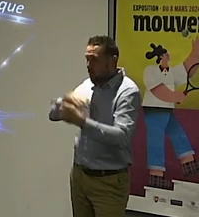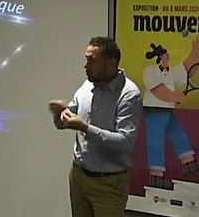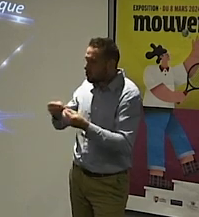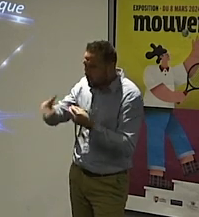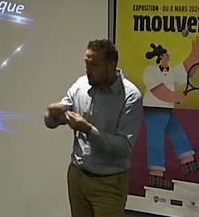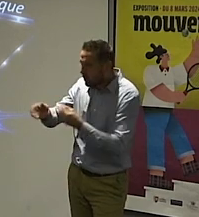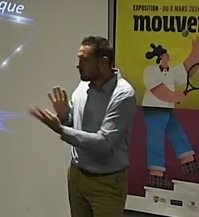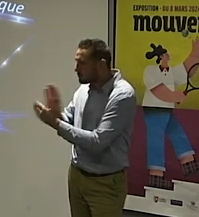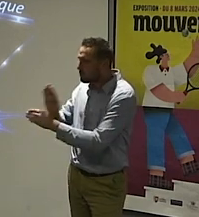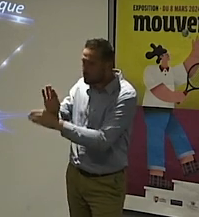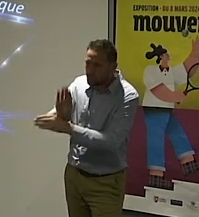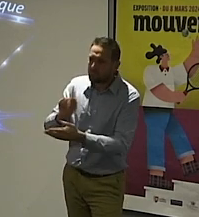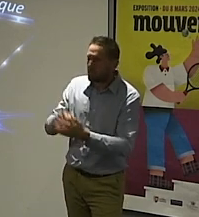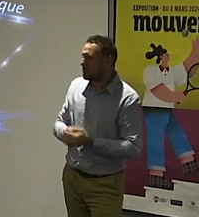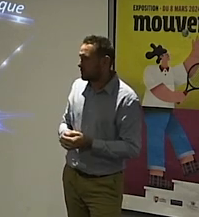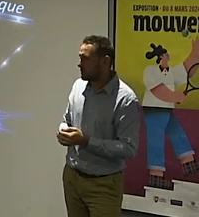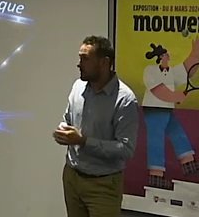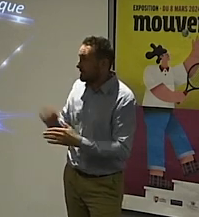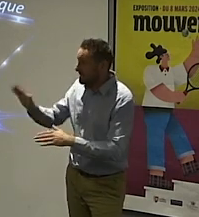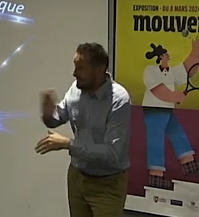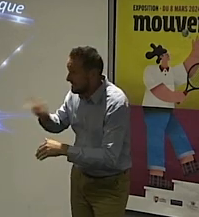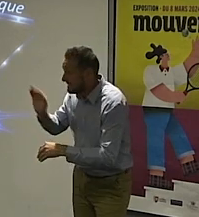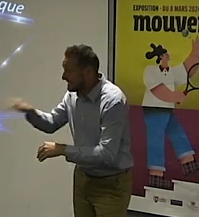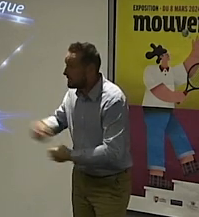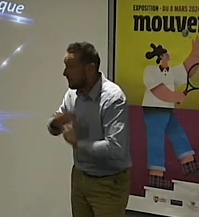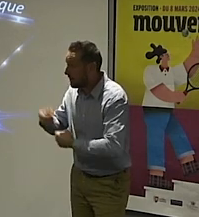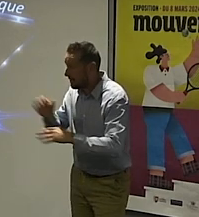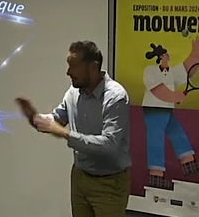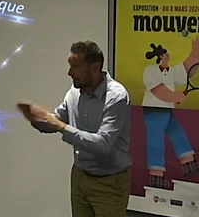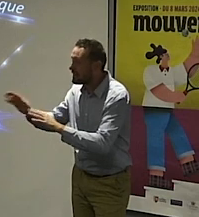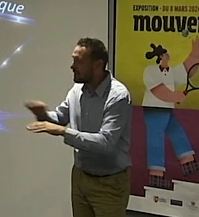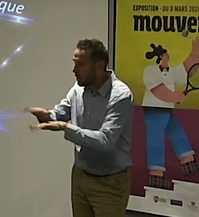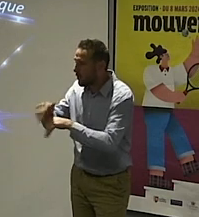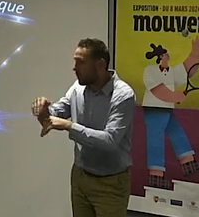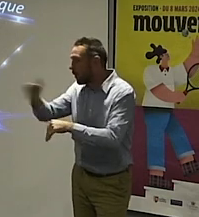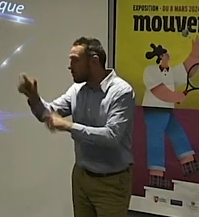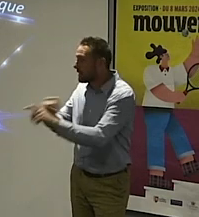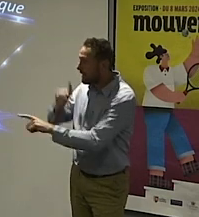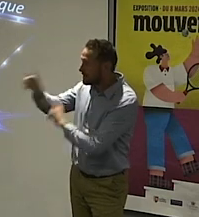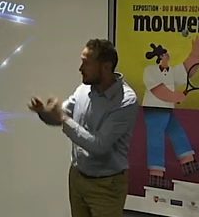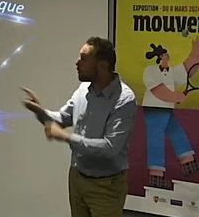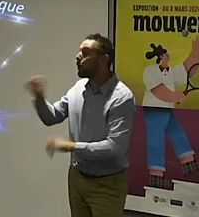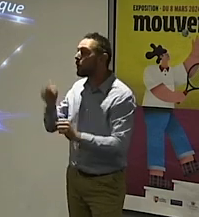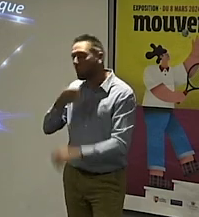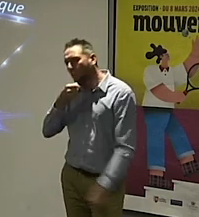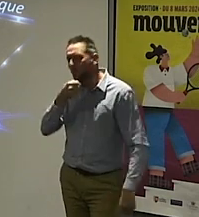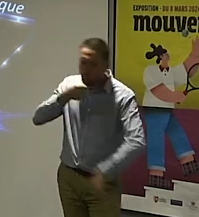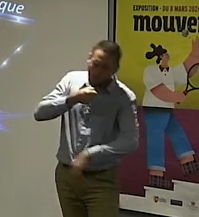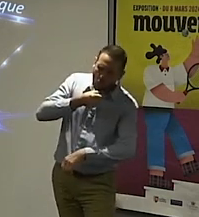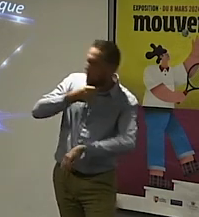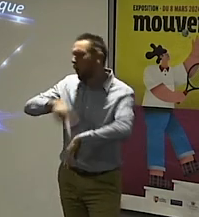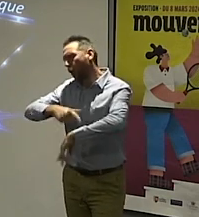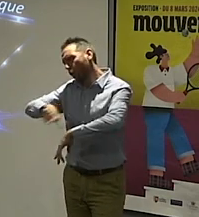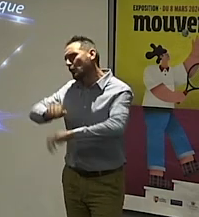les activités. Désolé, je vais essayer d'enchaîner, Michel, parce qu'il y aura peut-être d'autres questions et je sais que tu es capable d'animer pendant 2 heures toute